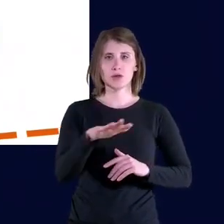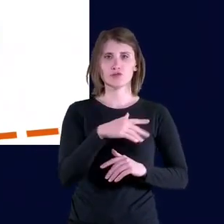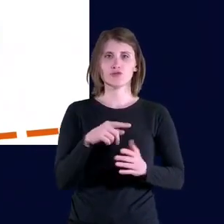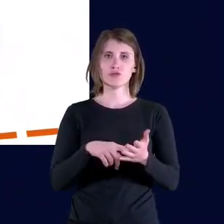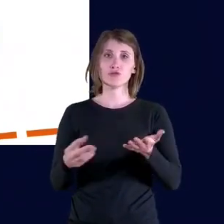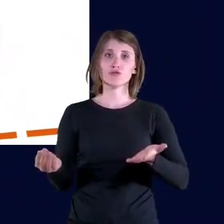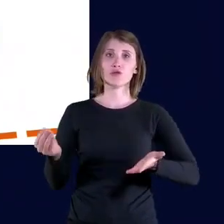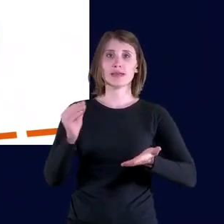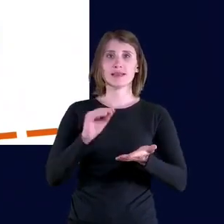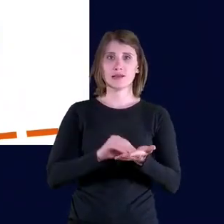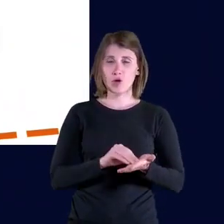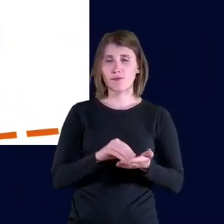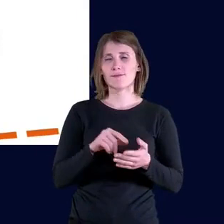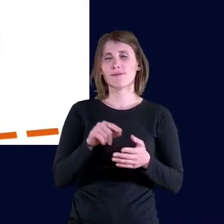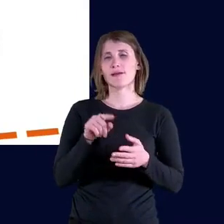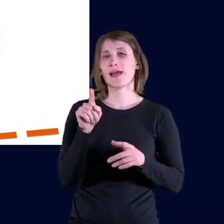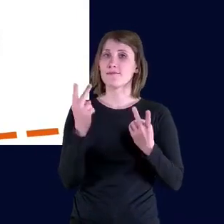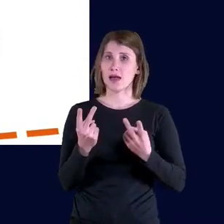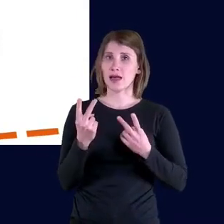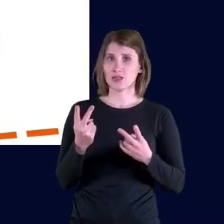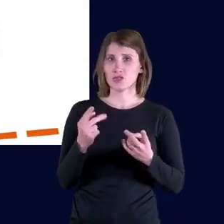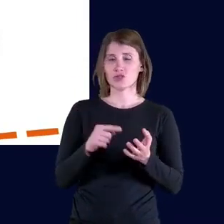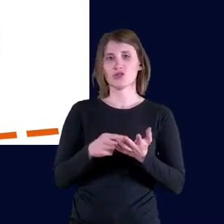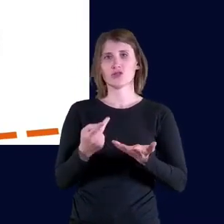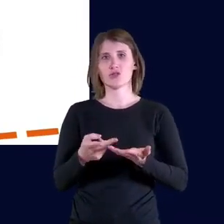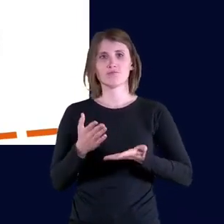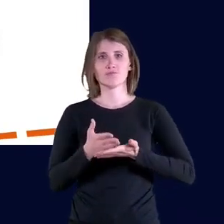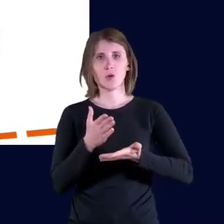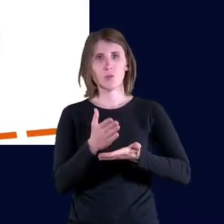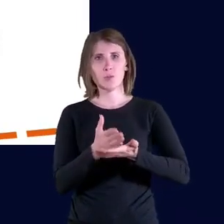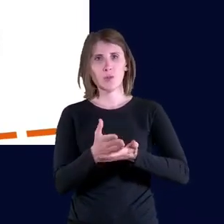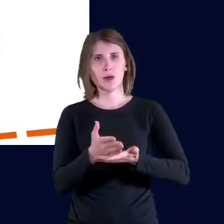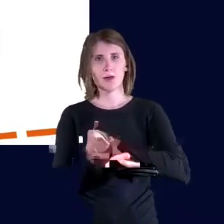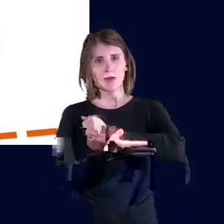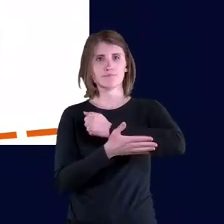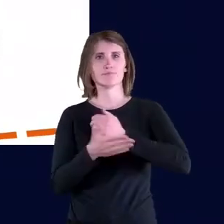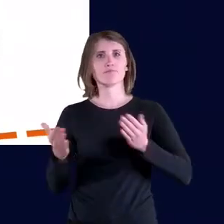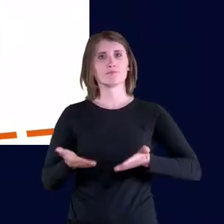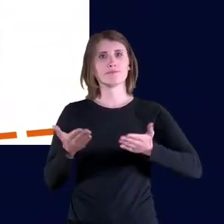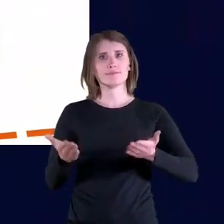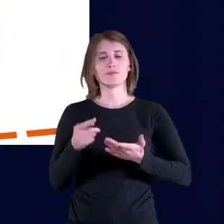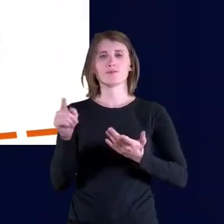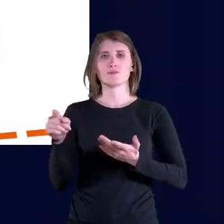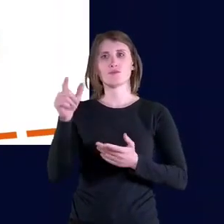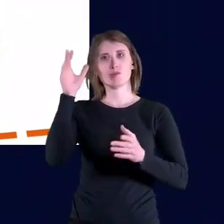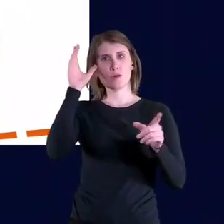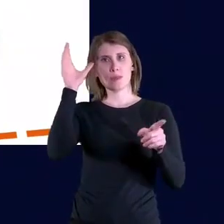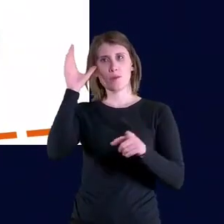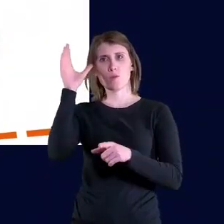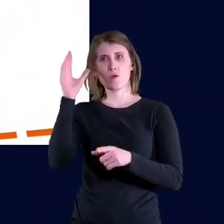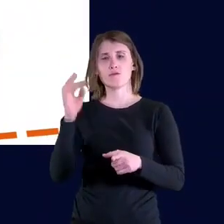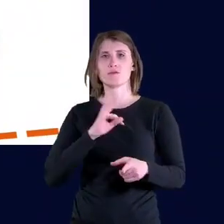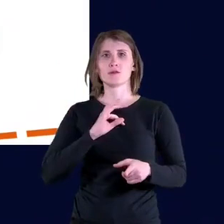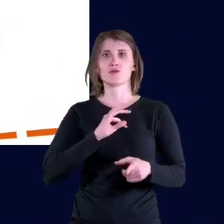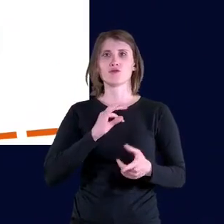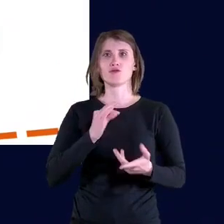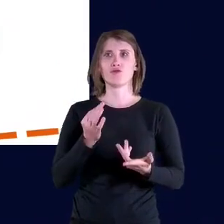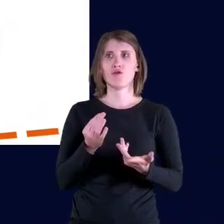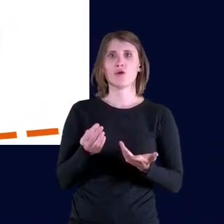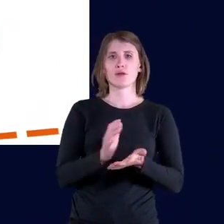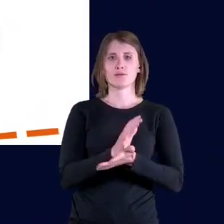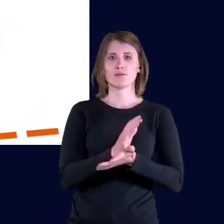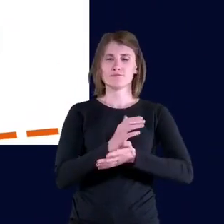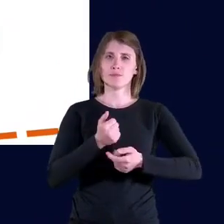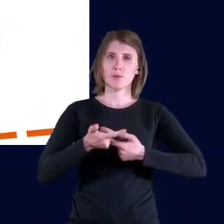dodatkowe aczkolwiek istotne narzędzie wspomagające motywujące naukowców do popularyzacji domu naukowego i